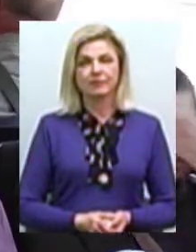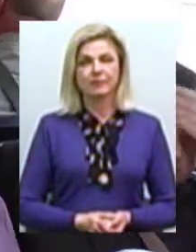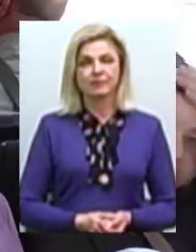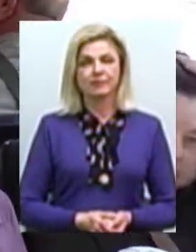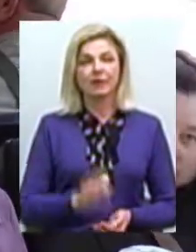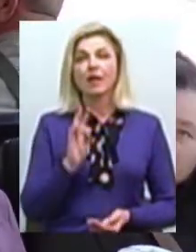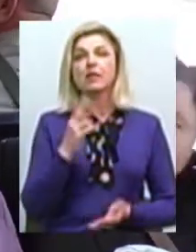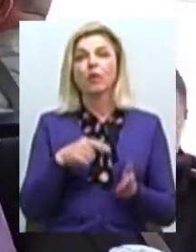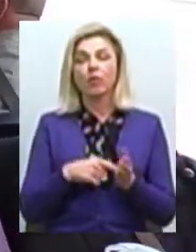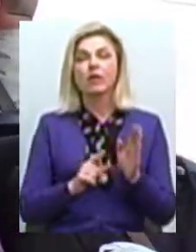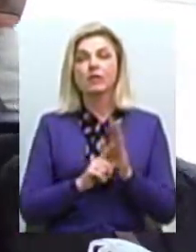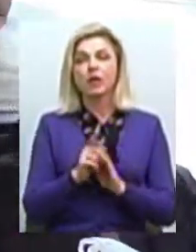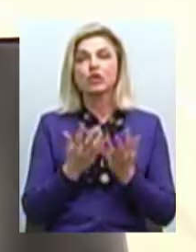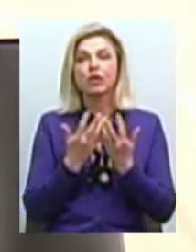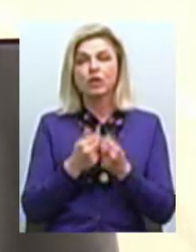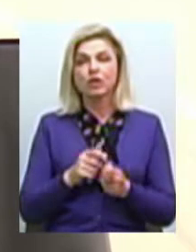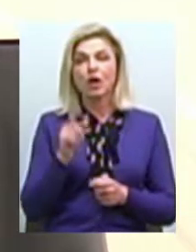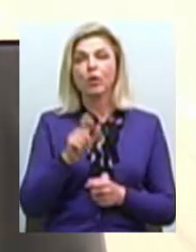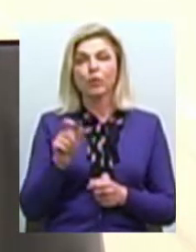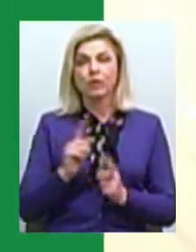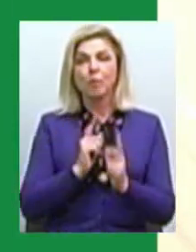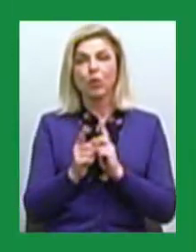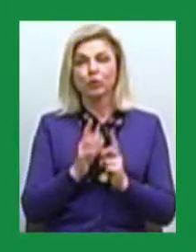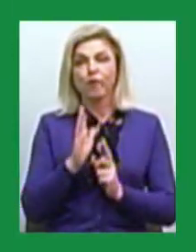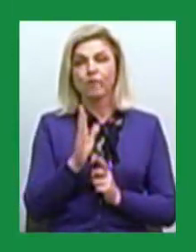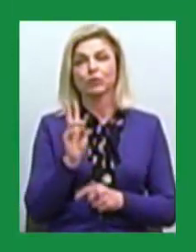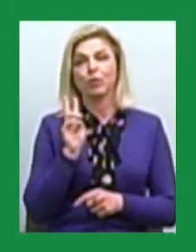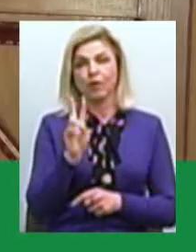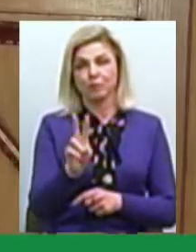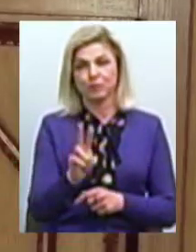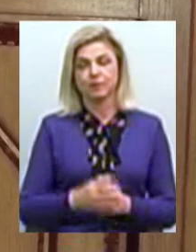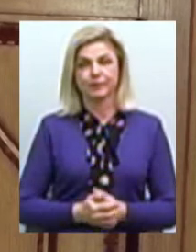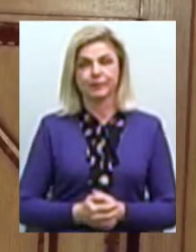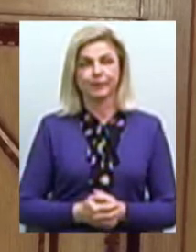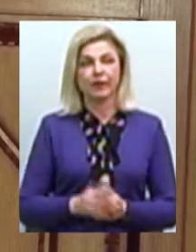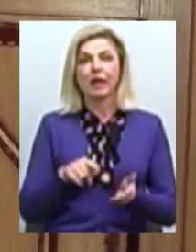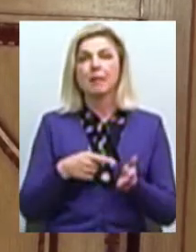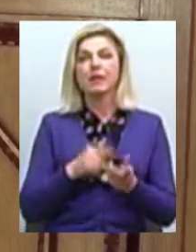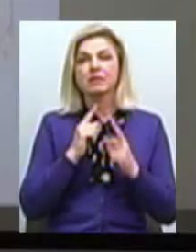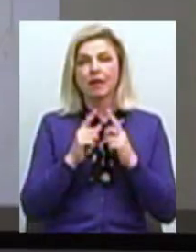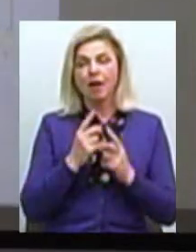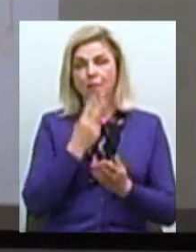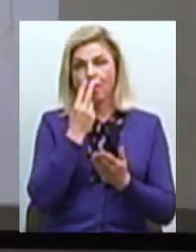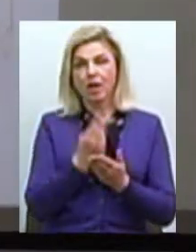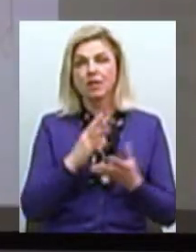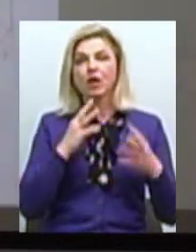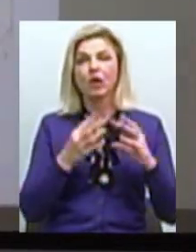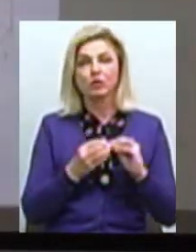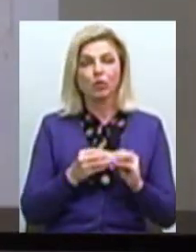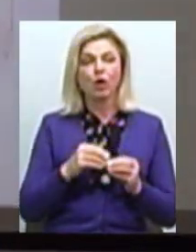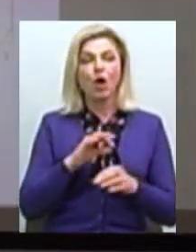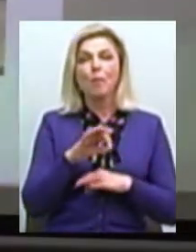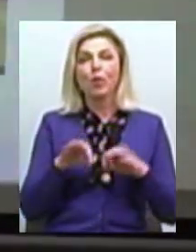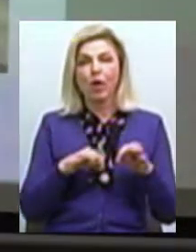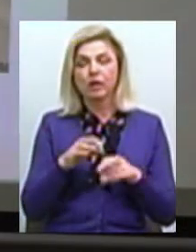У Миколаєві розпочали підрахунок пасажиропотоку у тролейбусах. У міськраді презентували результати передпроєктних робіт